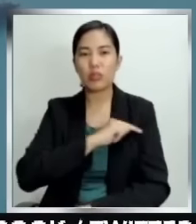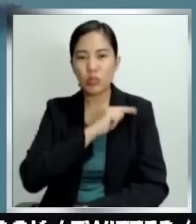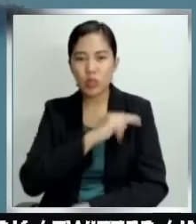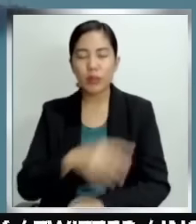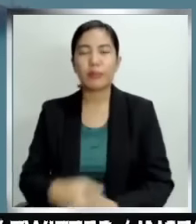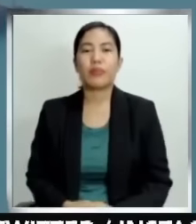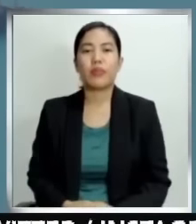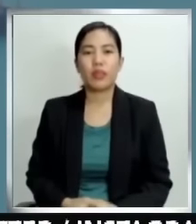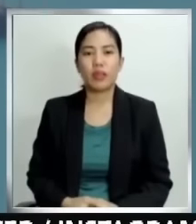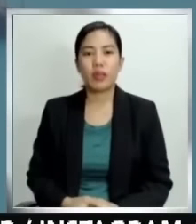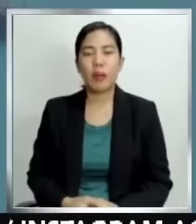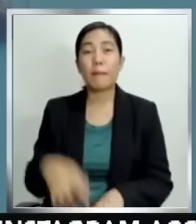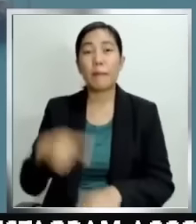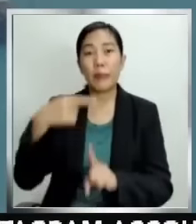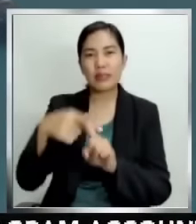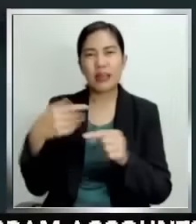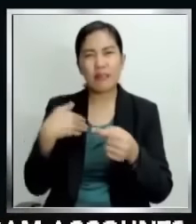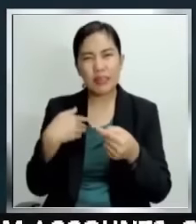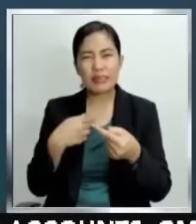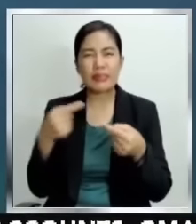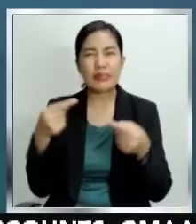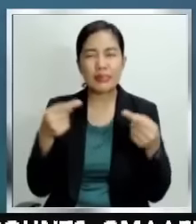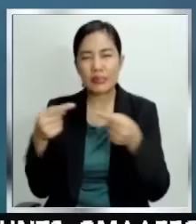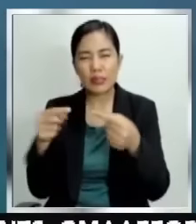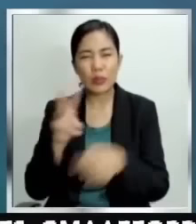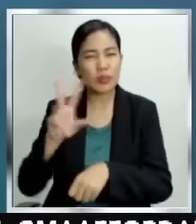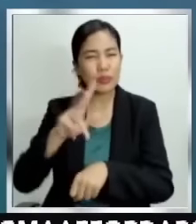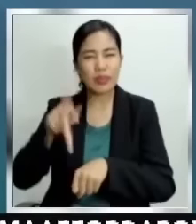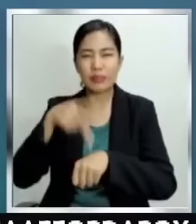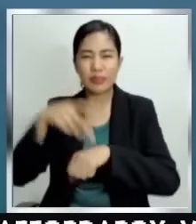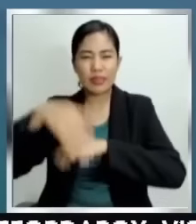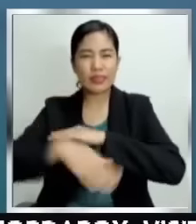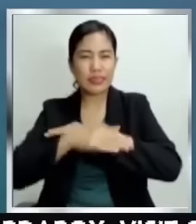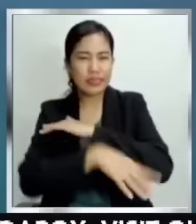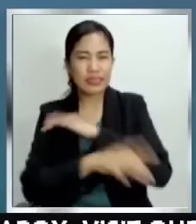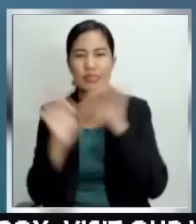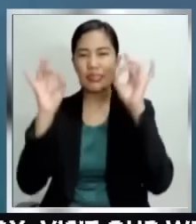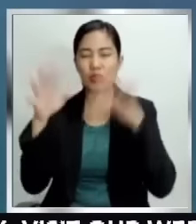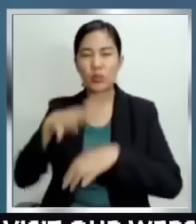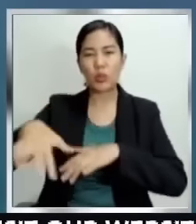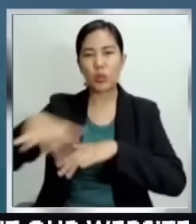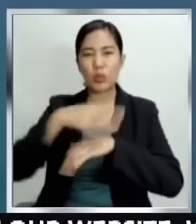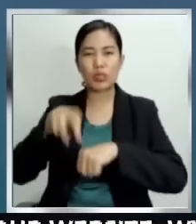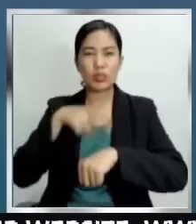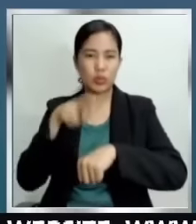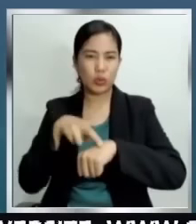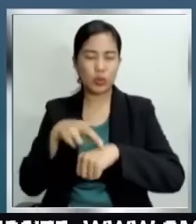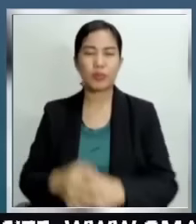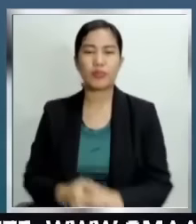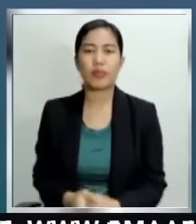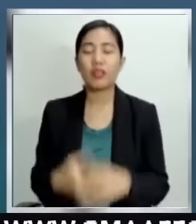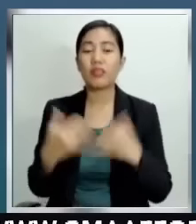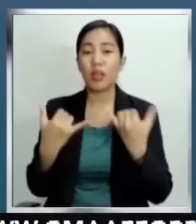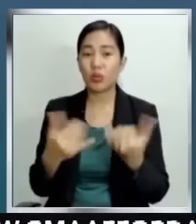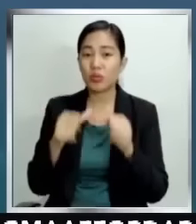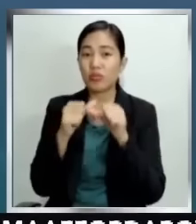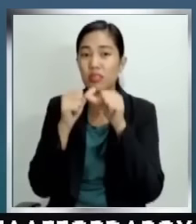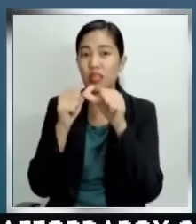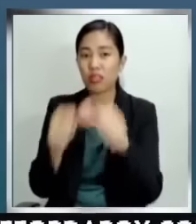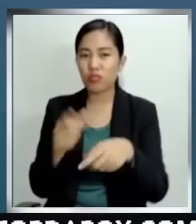na naglalagay sa alanganin sa rehiyon. Sa harap daw ng swarming na ito ng China, patuloy raw na magiging mapagbantay ang Pilipinas